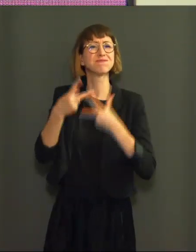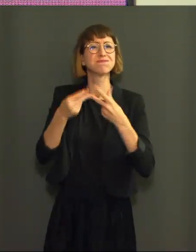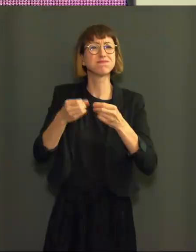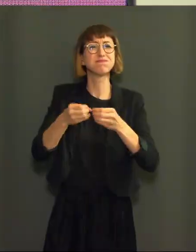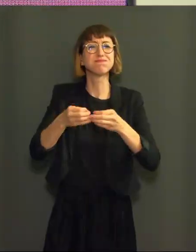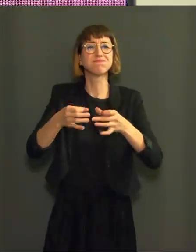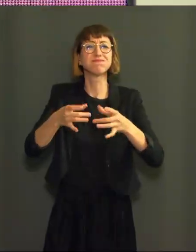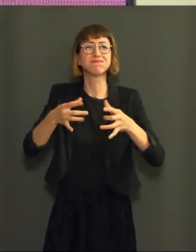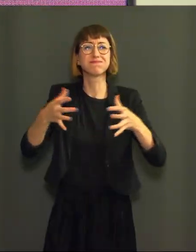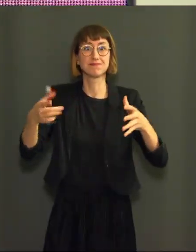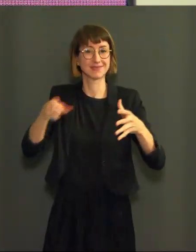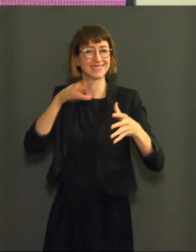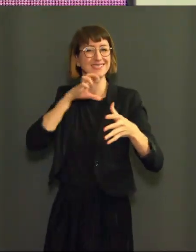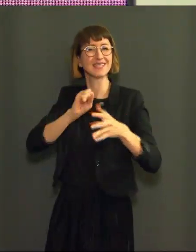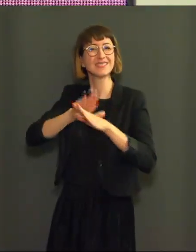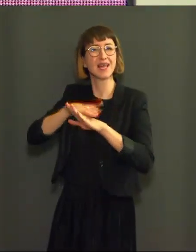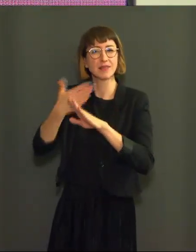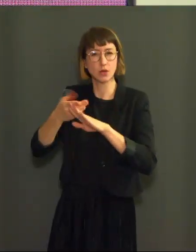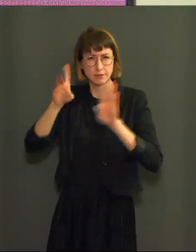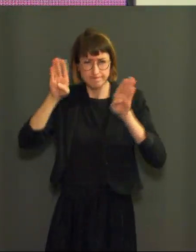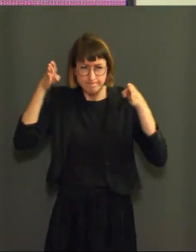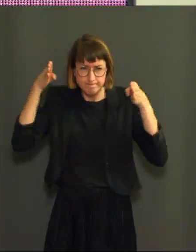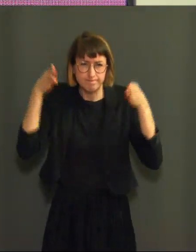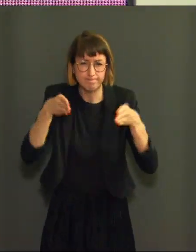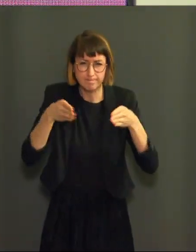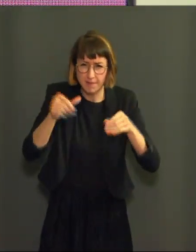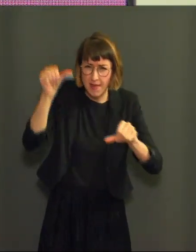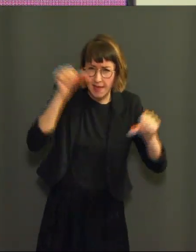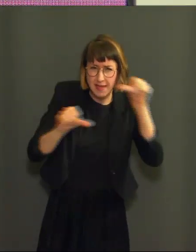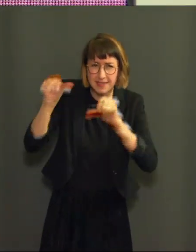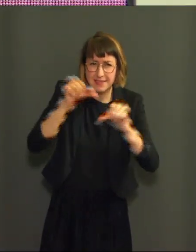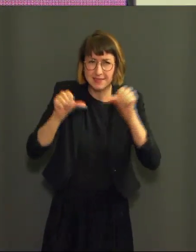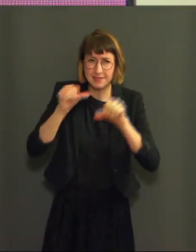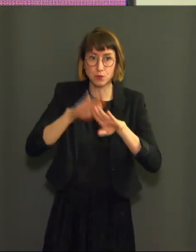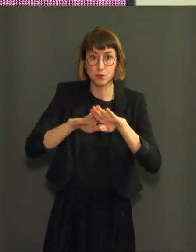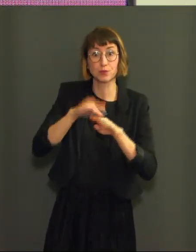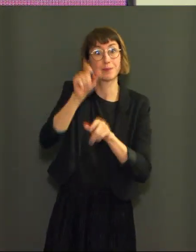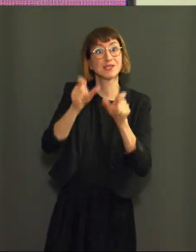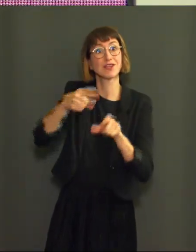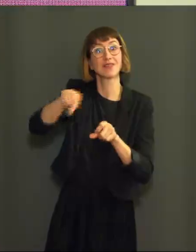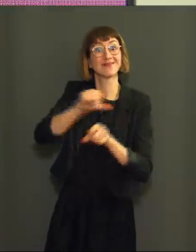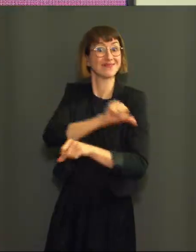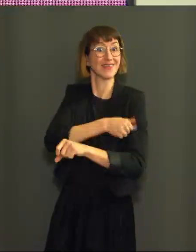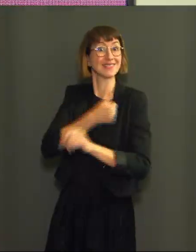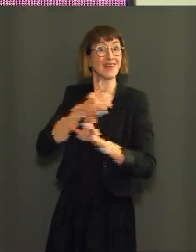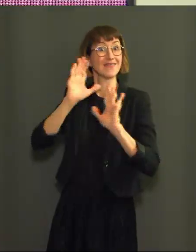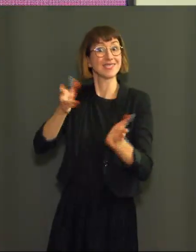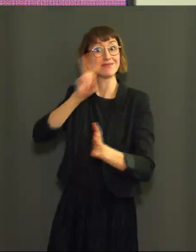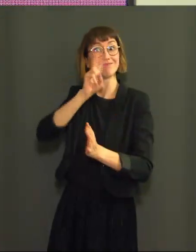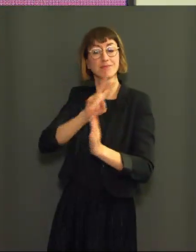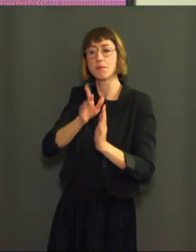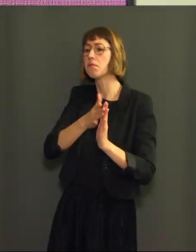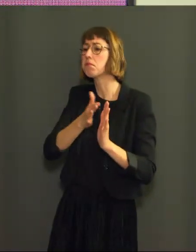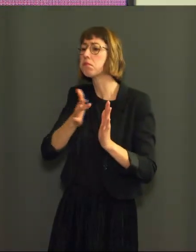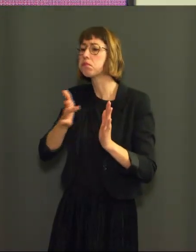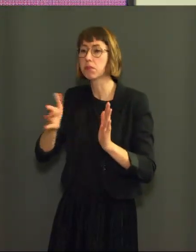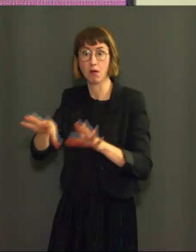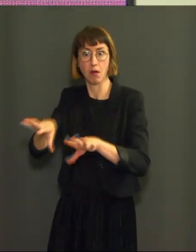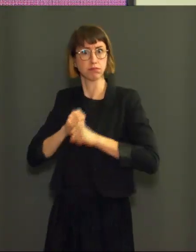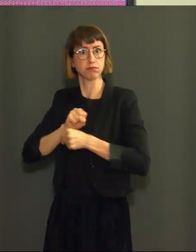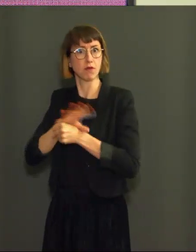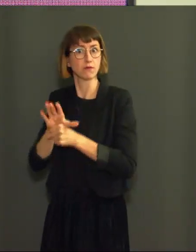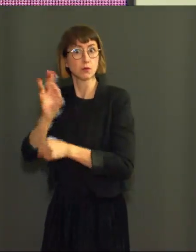le taux de contamination et le contexte de la contamination de personnes qui ont été vaccinées. Et dans ce cadre, il y a